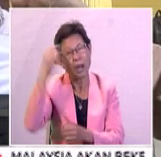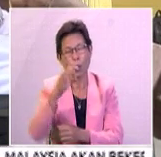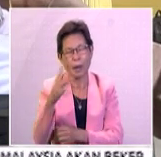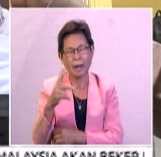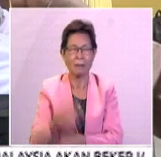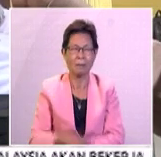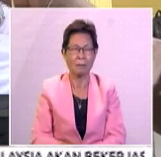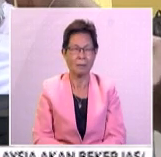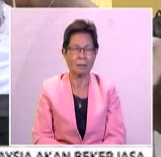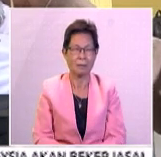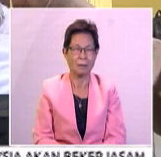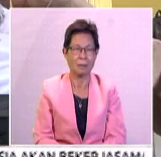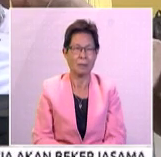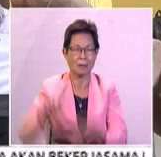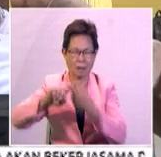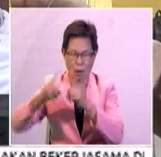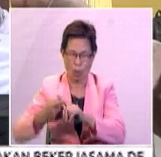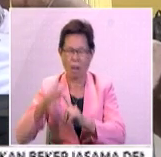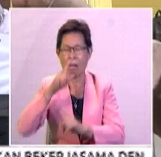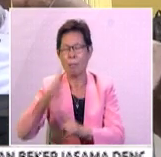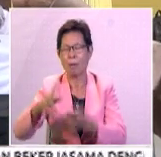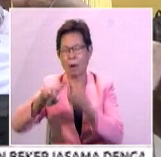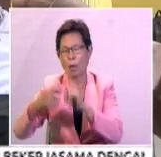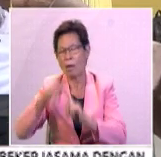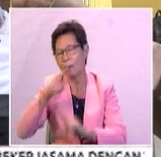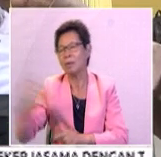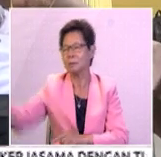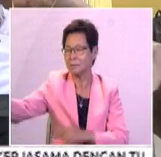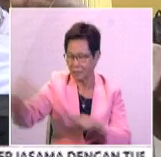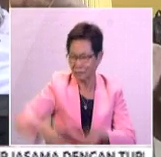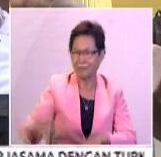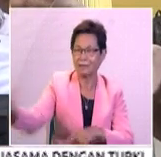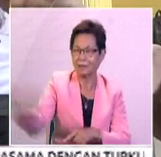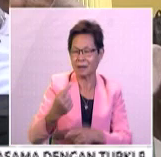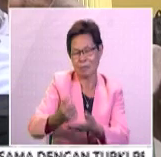gini. Kawan lama pun datang. Lama-lama pun ada nak bantu lagi.